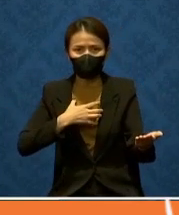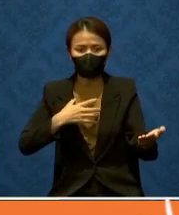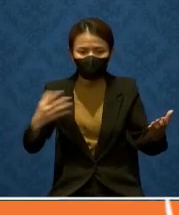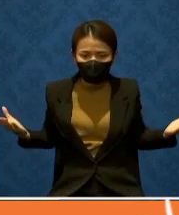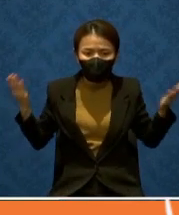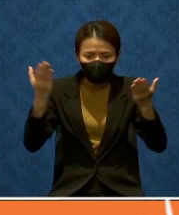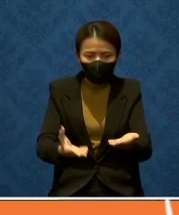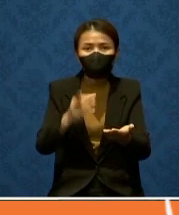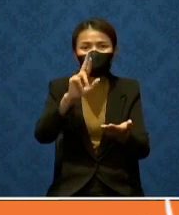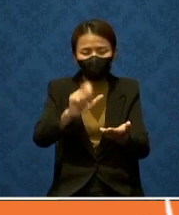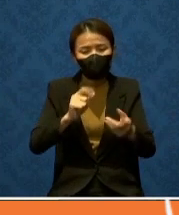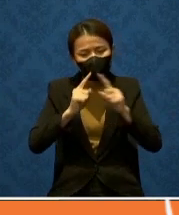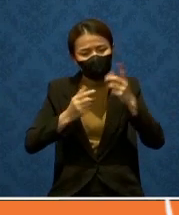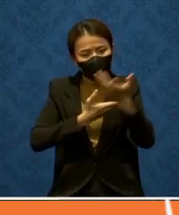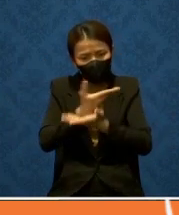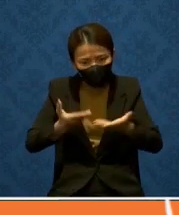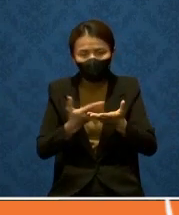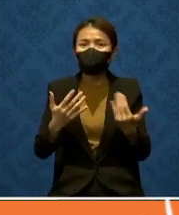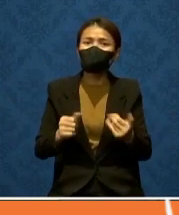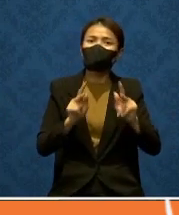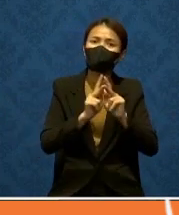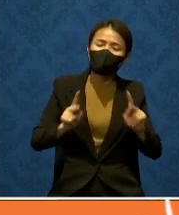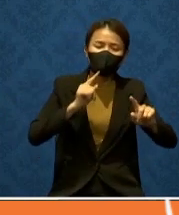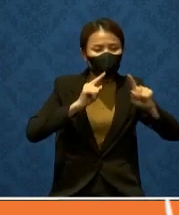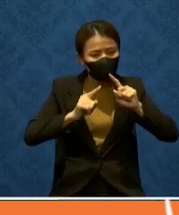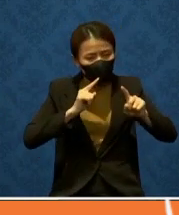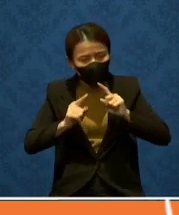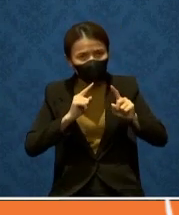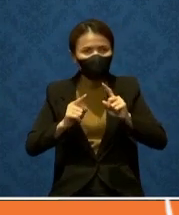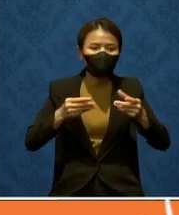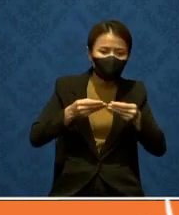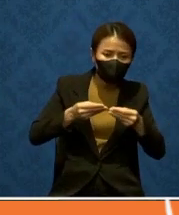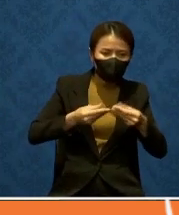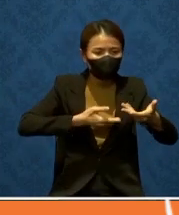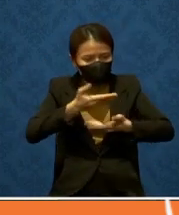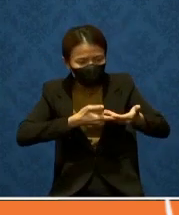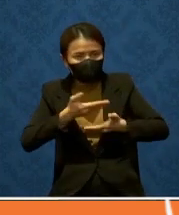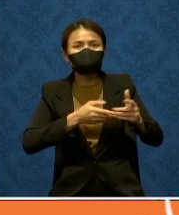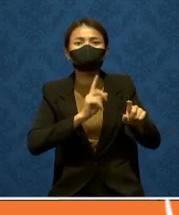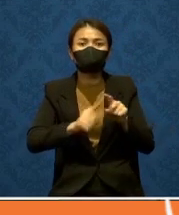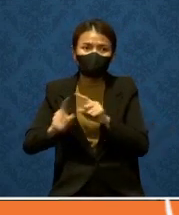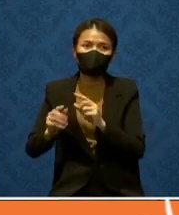ราใช้เวทีกรรมาธิการในการโต้เถียงในการพูดคุยในการที่จะเสนอทางออก